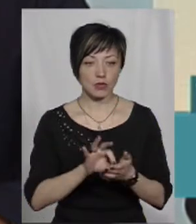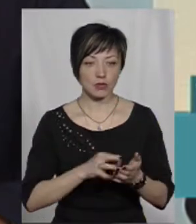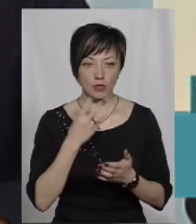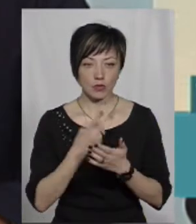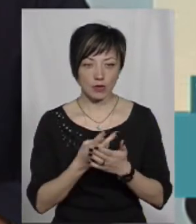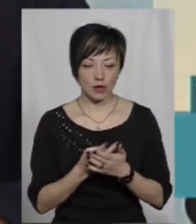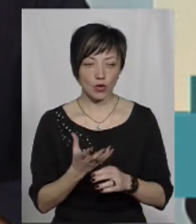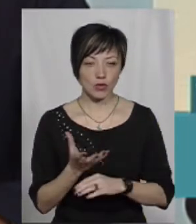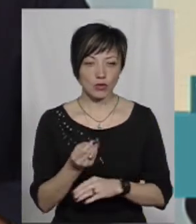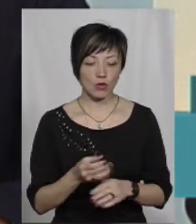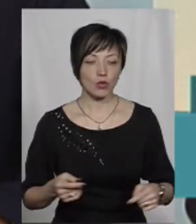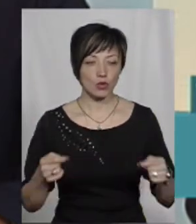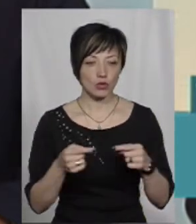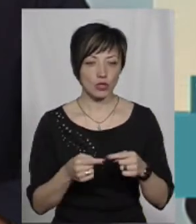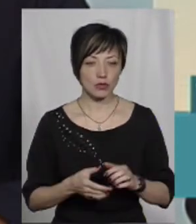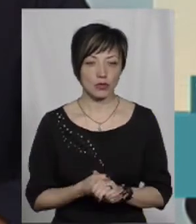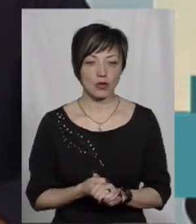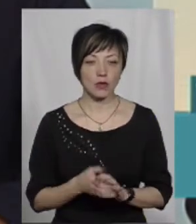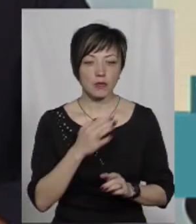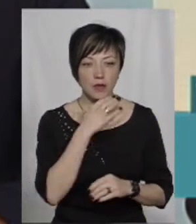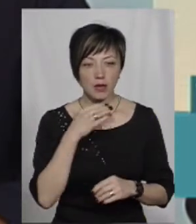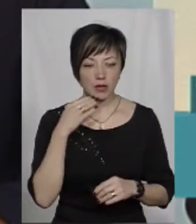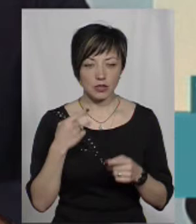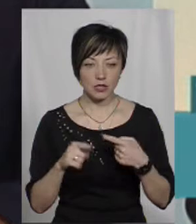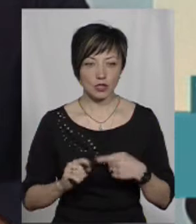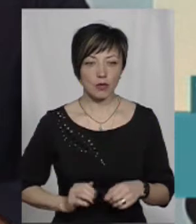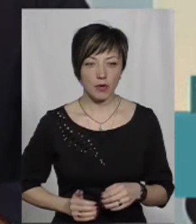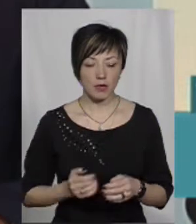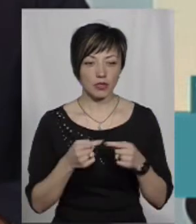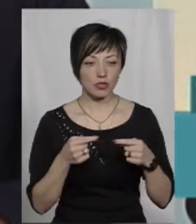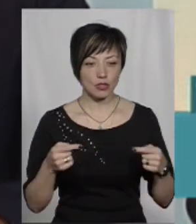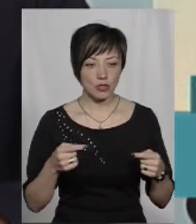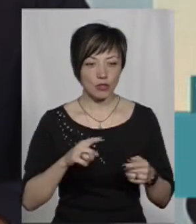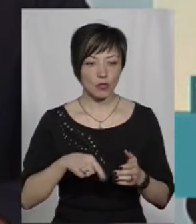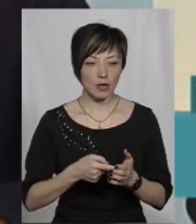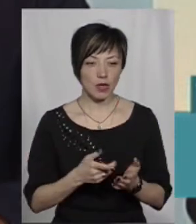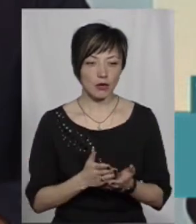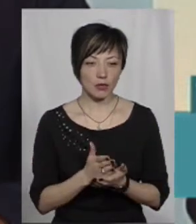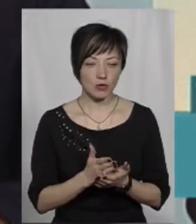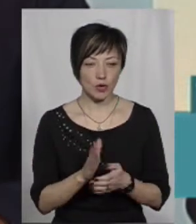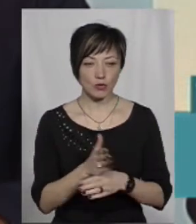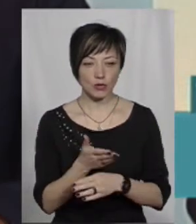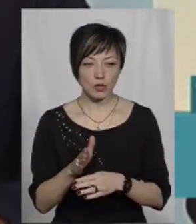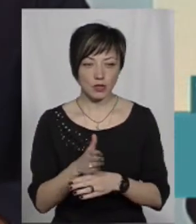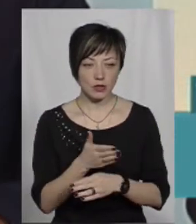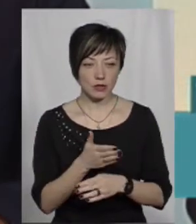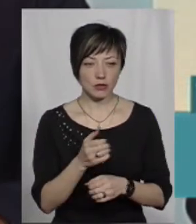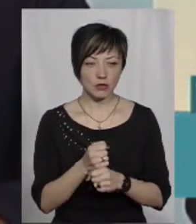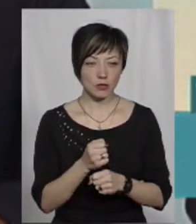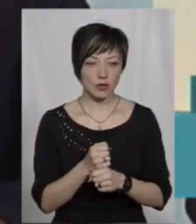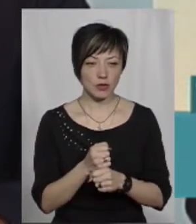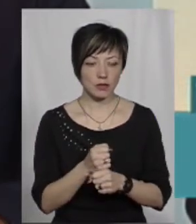показів, онлайн-розрахунком, одночасним. Тому що багато інших компаній та інших комунальних, які вже розподілилися, зробили